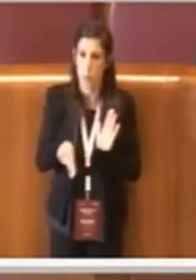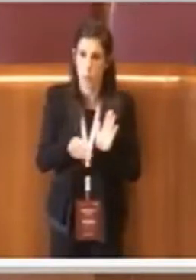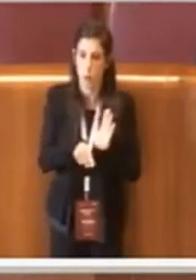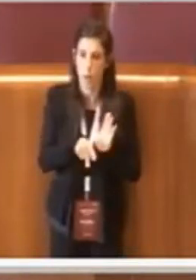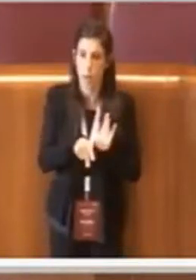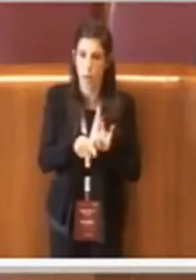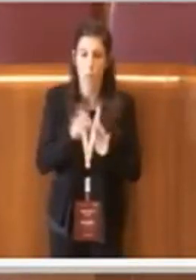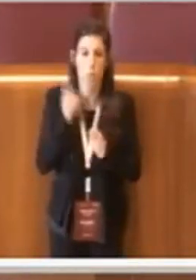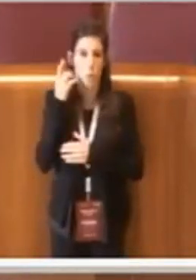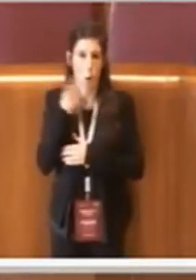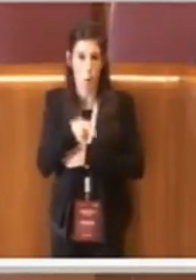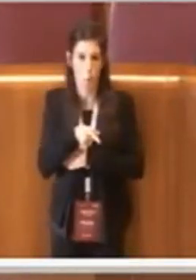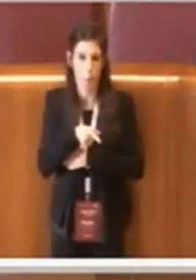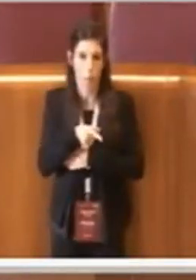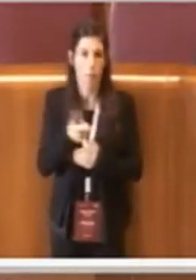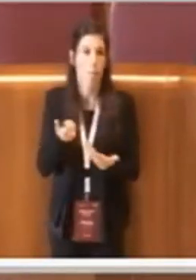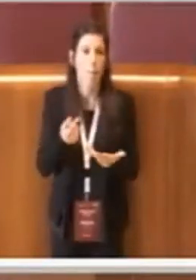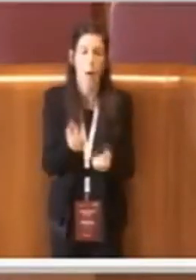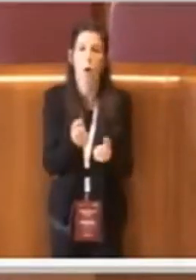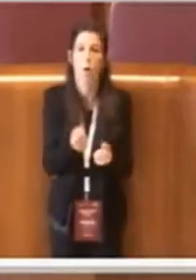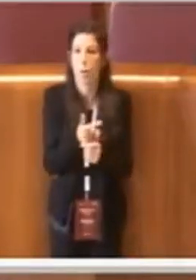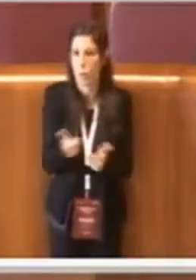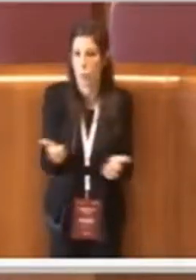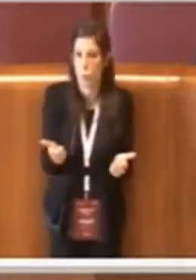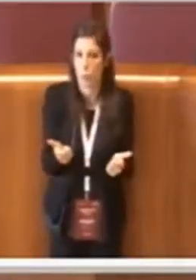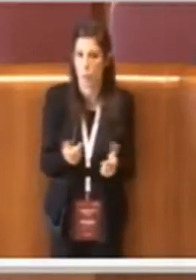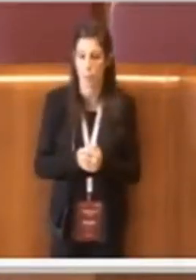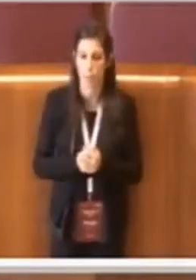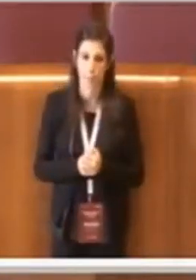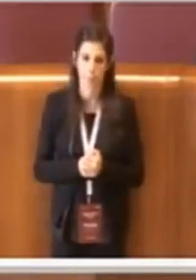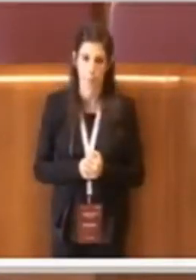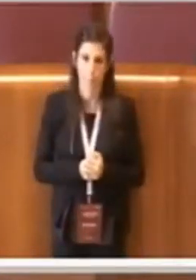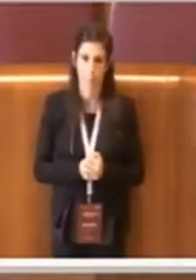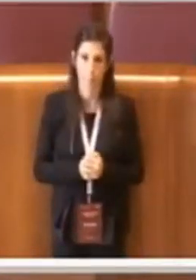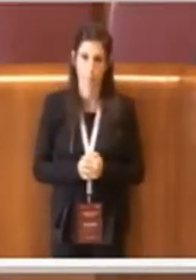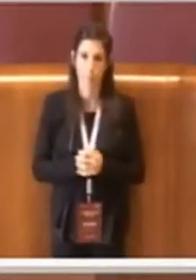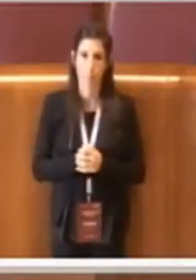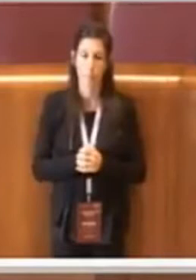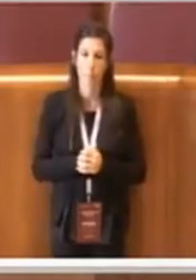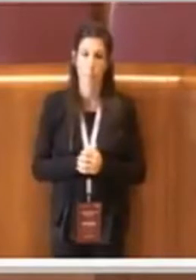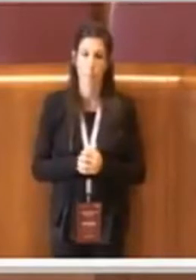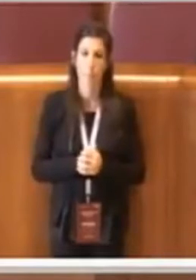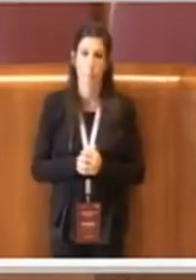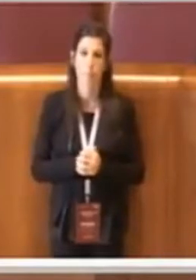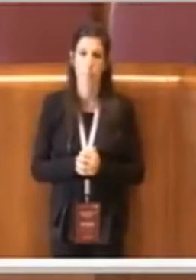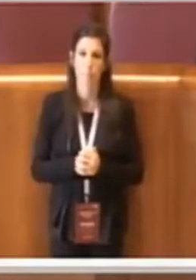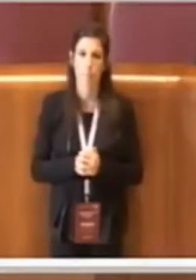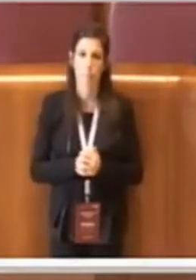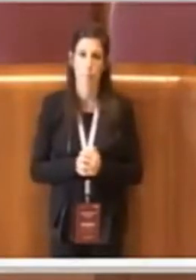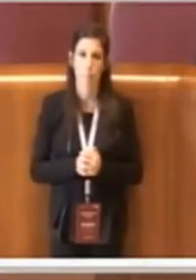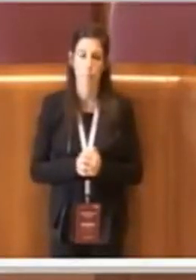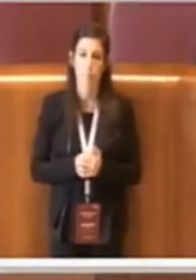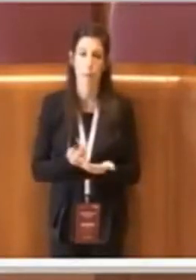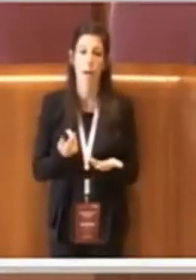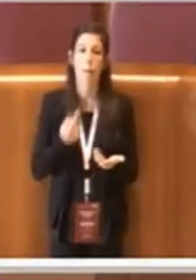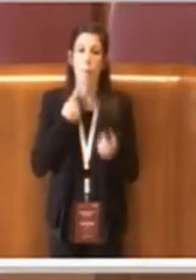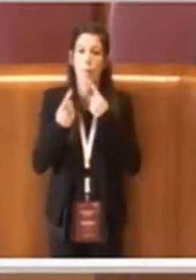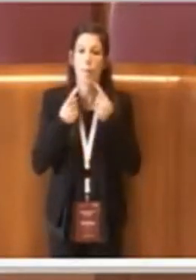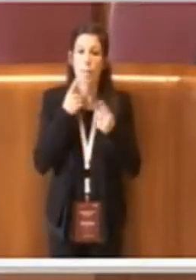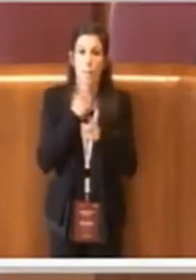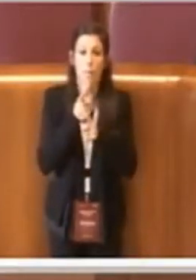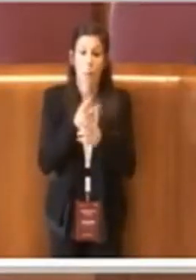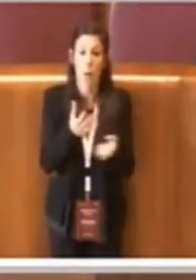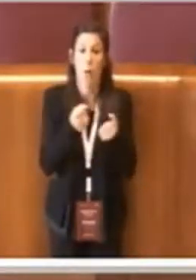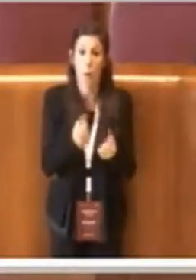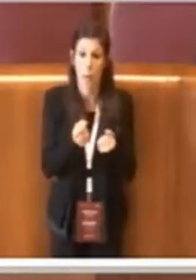periferie romane, non ha poi di fatto portato a quell'attivazione che doveva essere concretizzata nello stanziamento dei